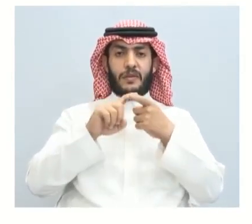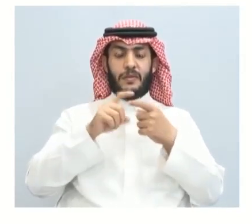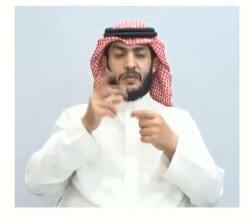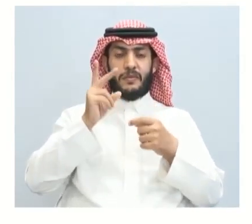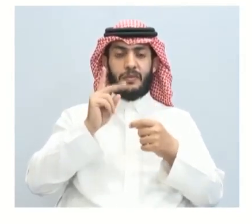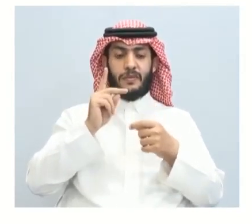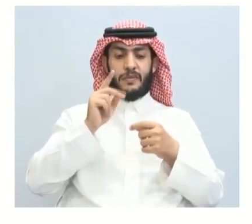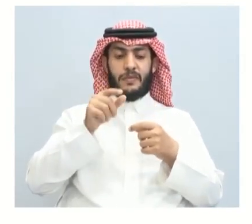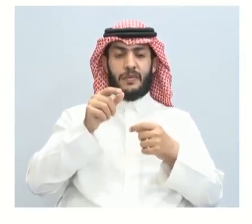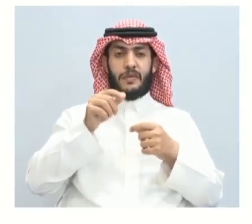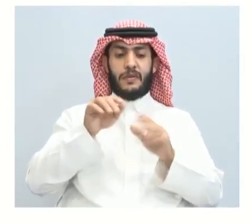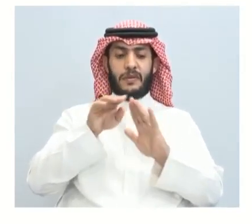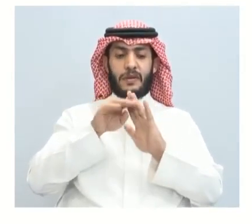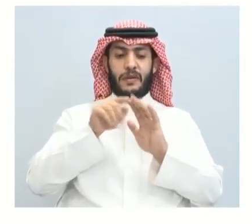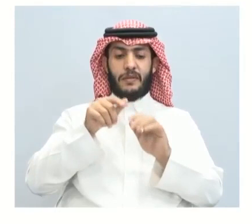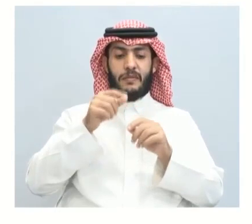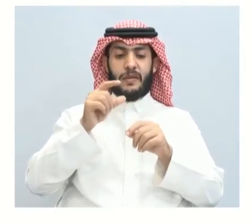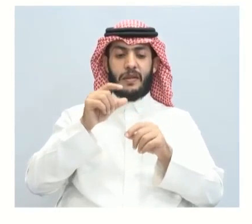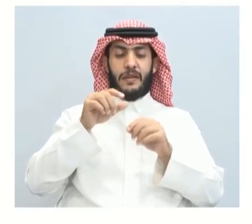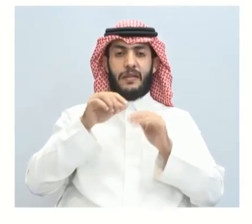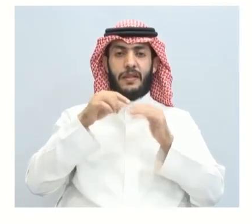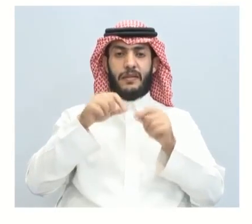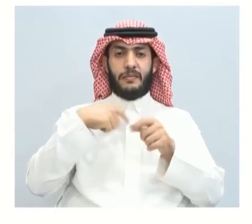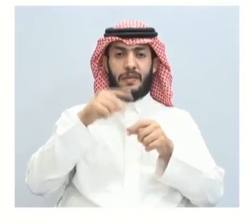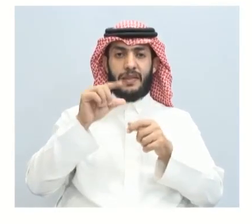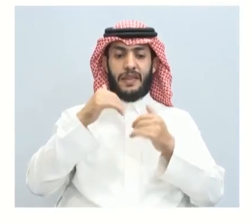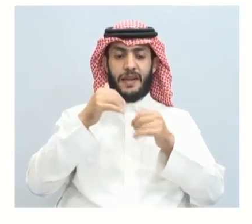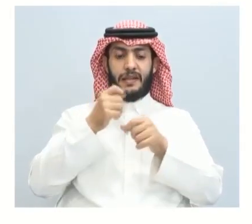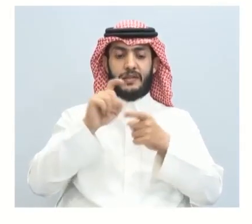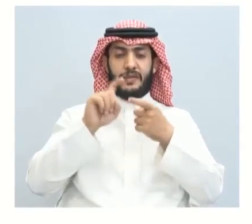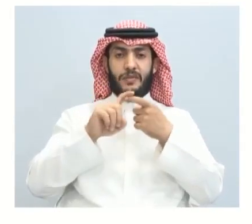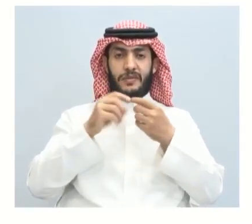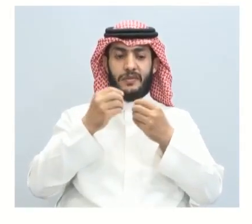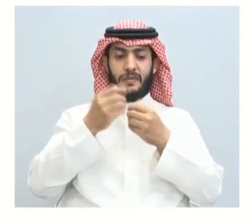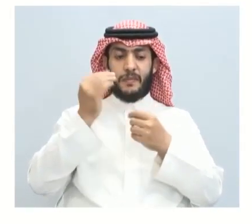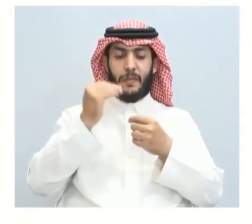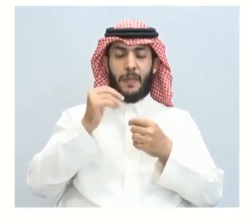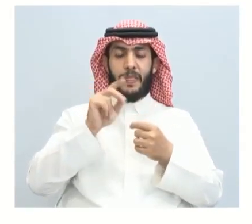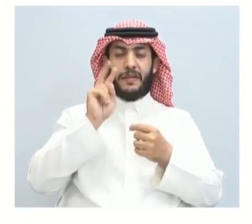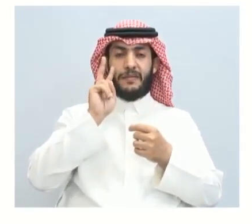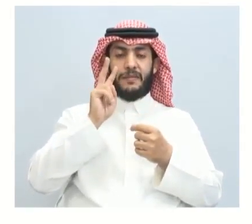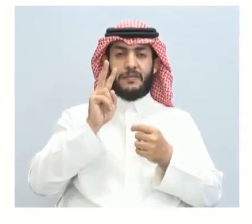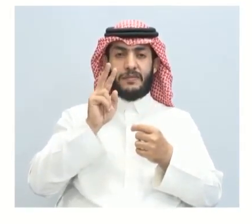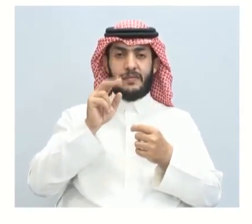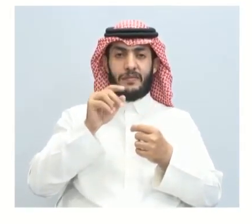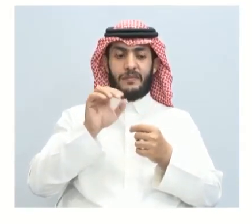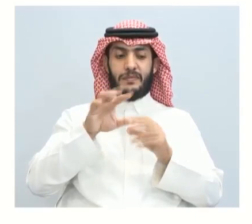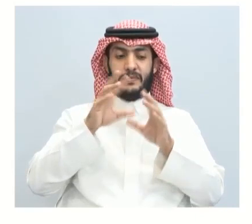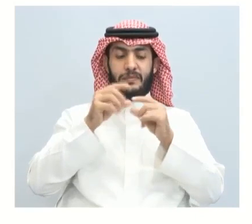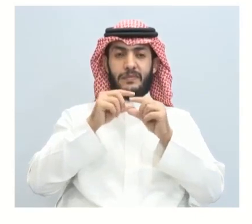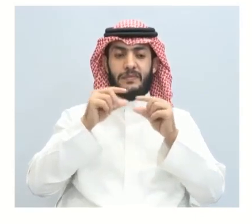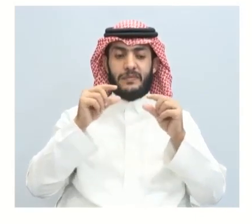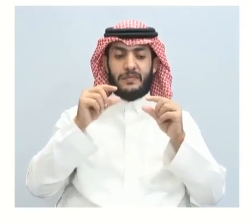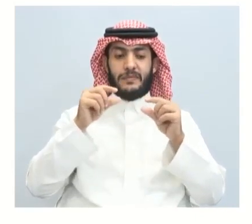وهذه اس زوجي فبالتالي هذه الداله تعتبر داله زوجيه اما نلاحظ ان هنا عندي انا خليط